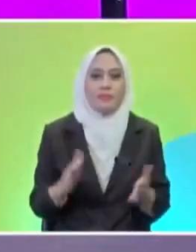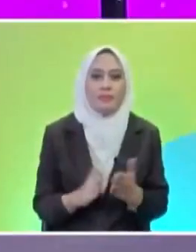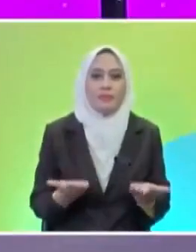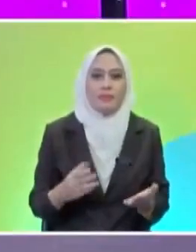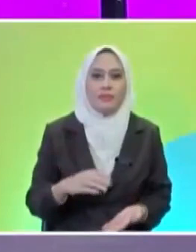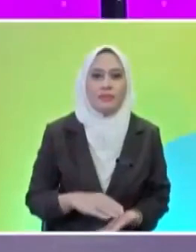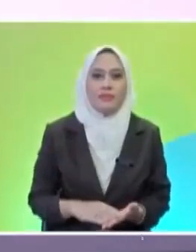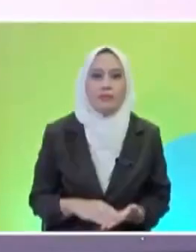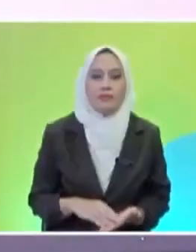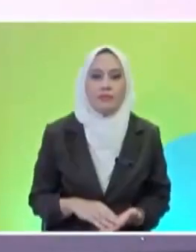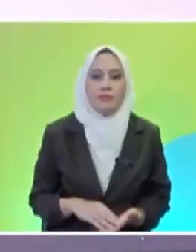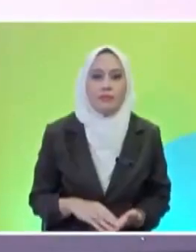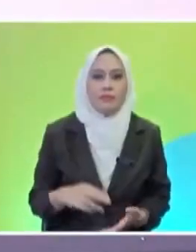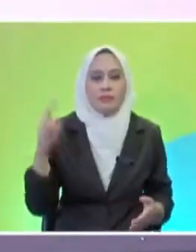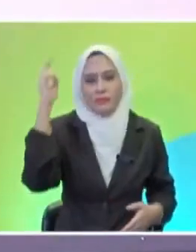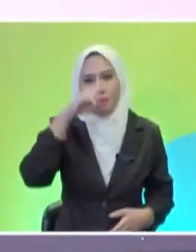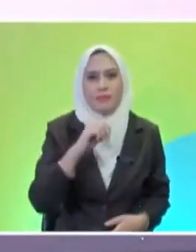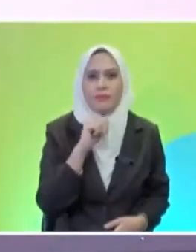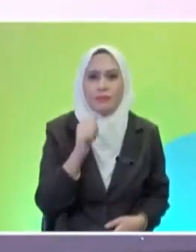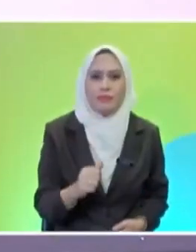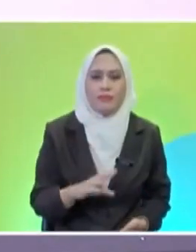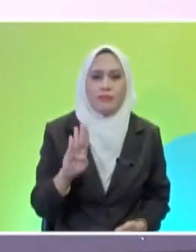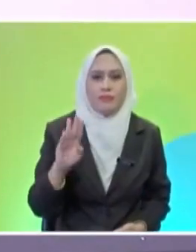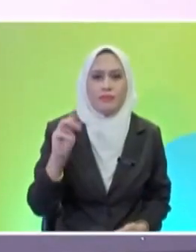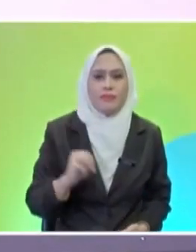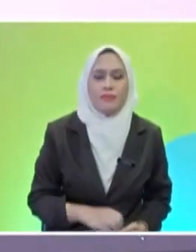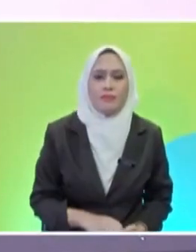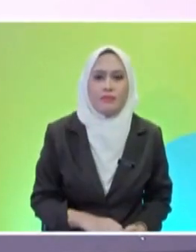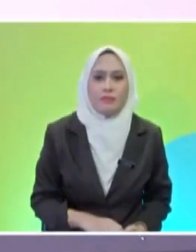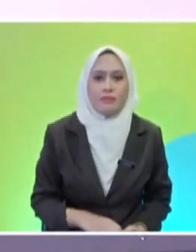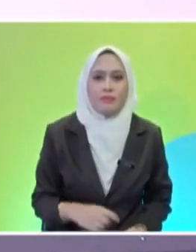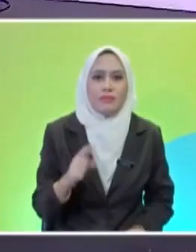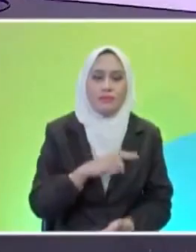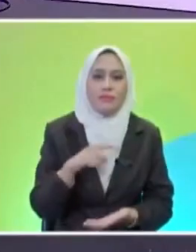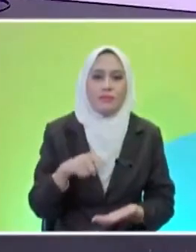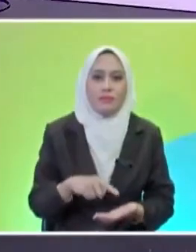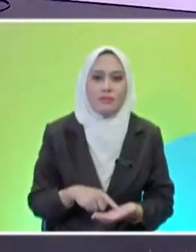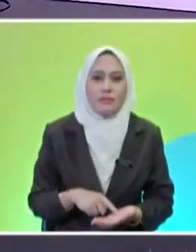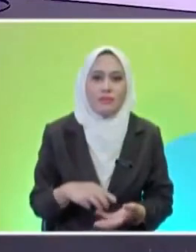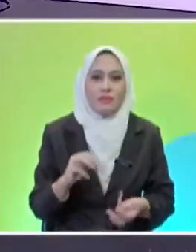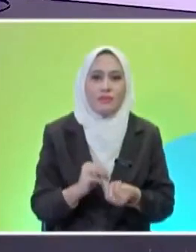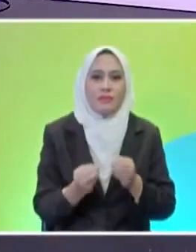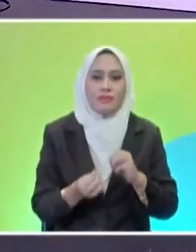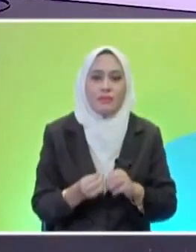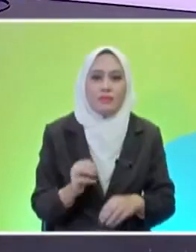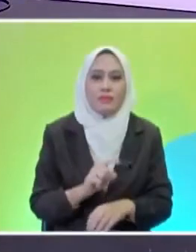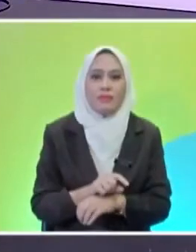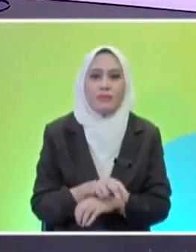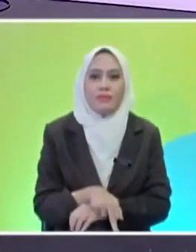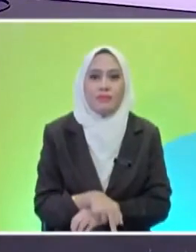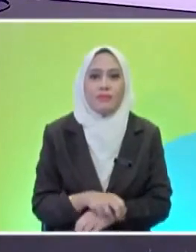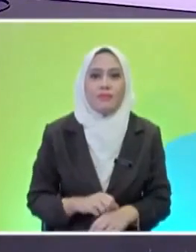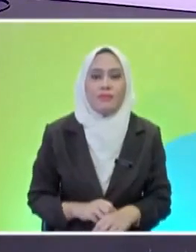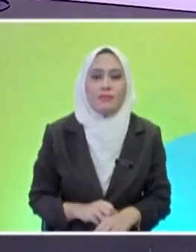Melayu? Alif, hari ni kita tak belajar bahasa Melayu. Tak belajar bahasa Melayu, cikgu? Hari ni kita nak belajar matematik awal. Oh, hari ni